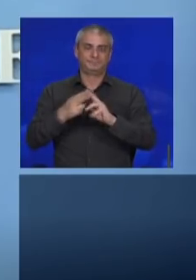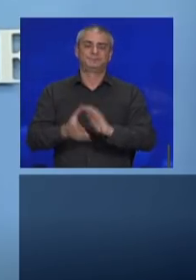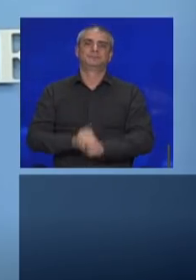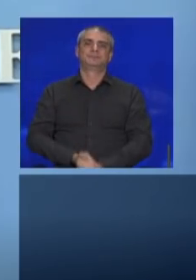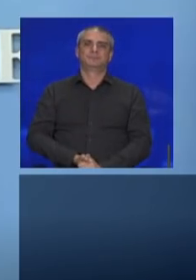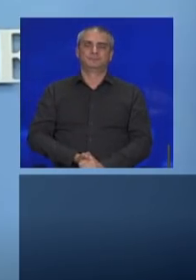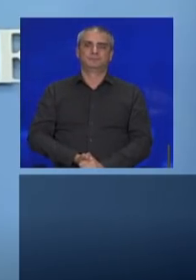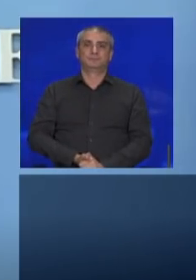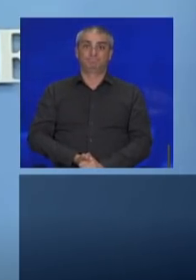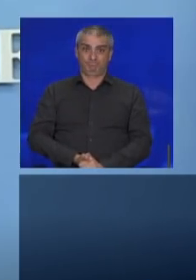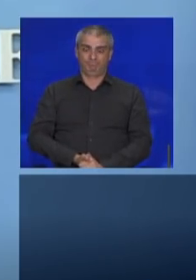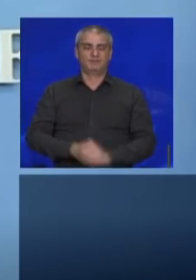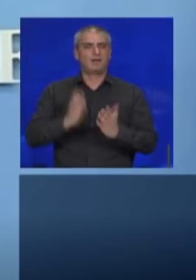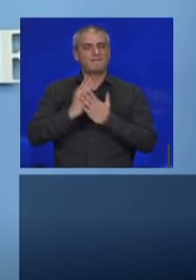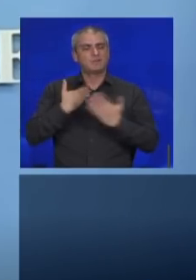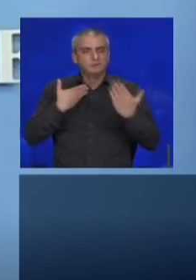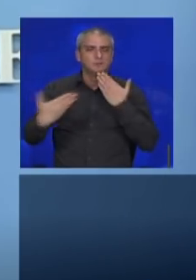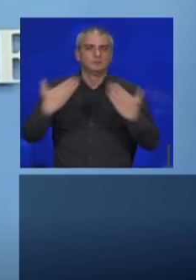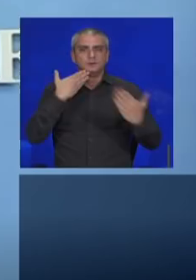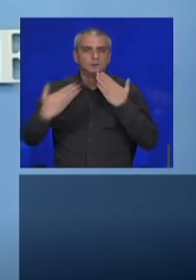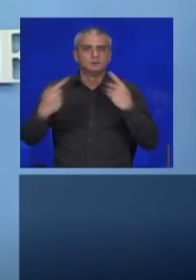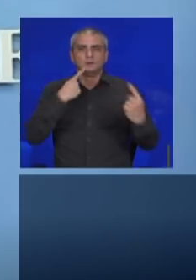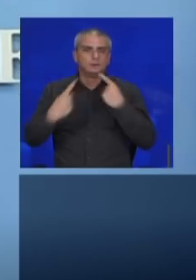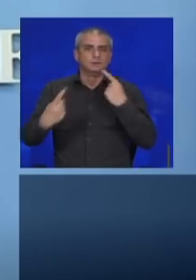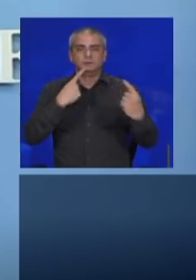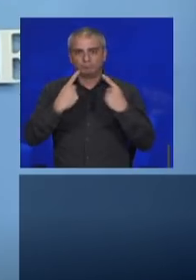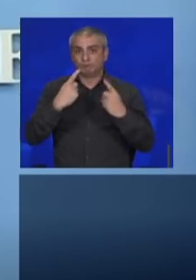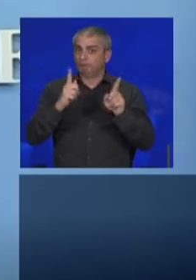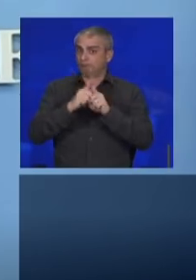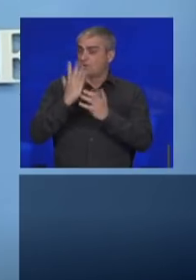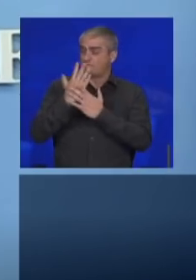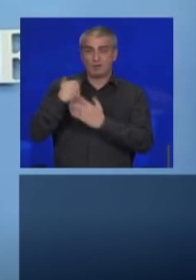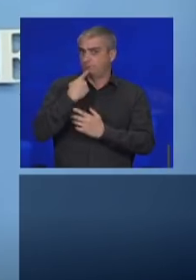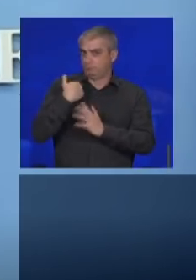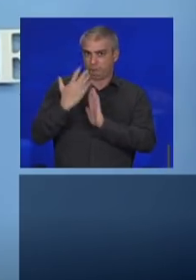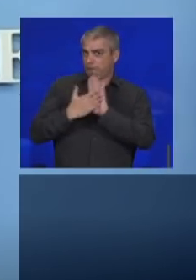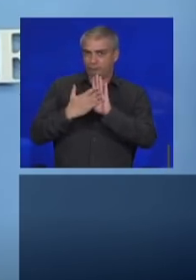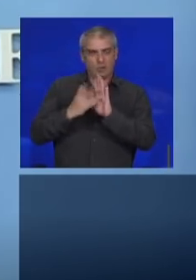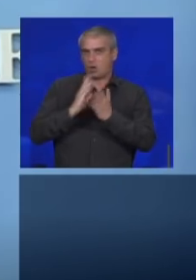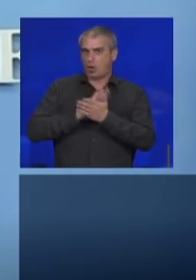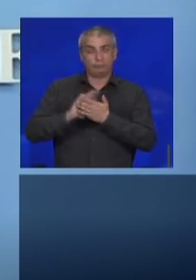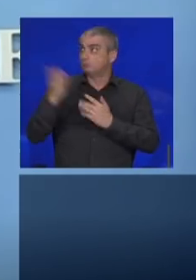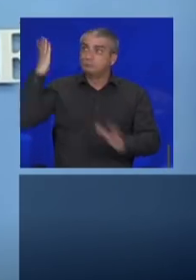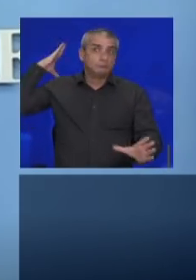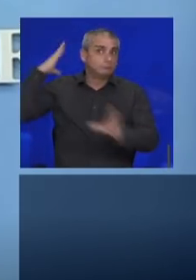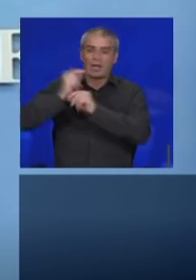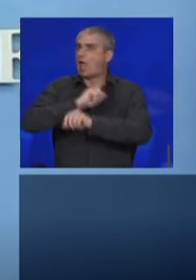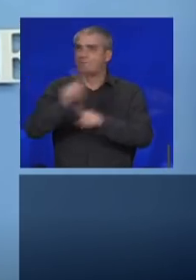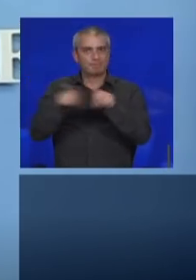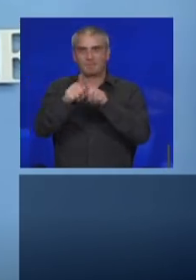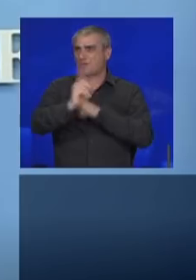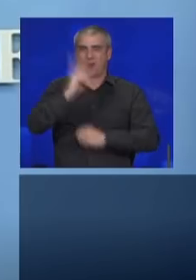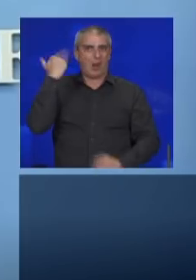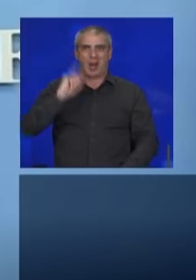אחרי דיונים רבים, וכפי שאמרתי, אתגר לא פשוט, לא הכרנו דבר כזה בעבר.